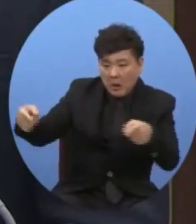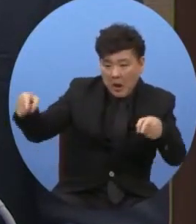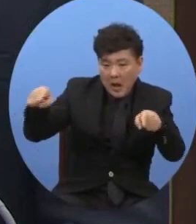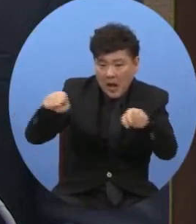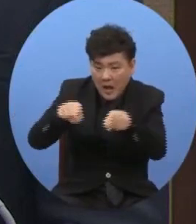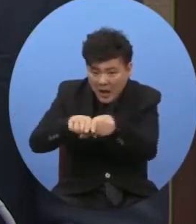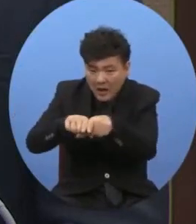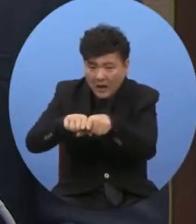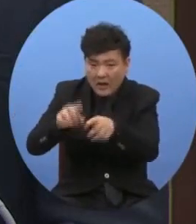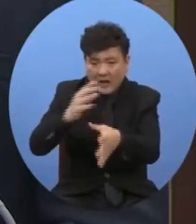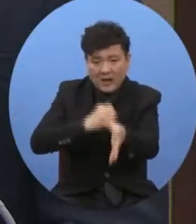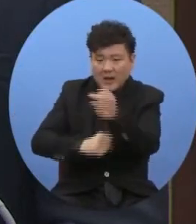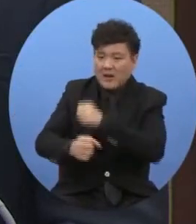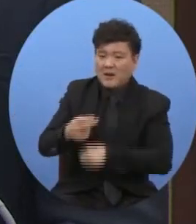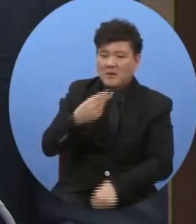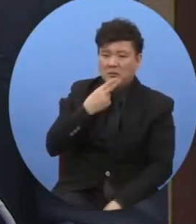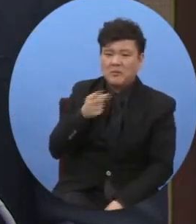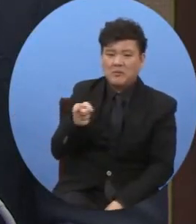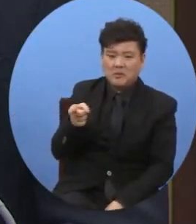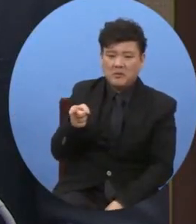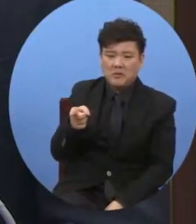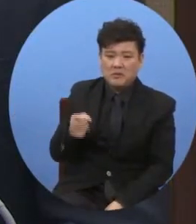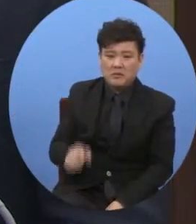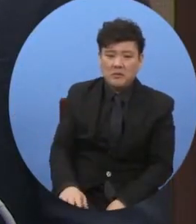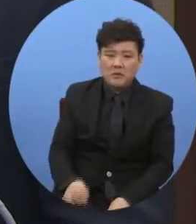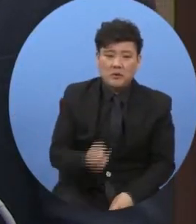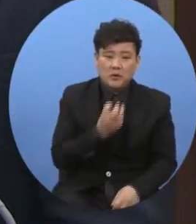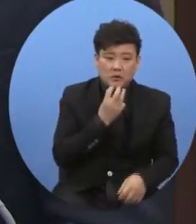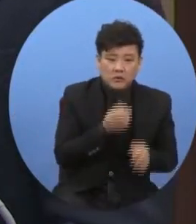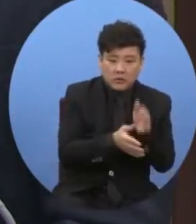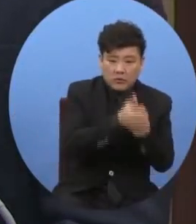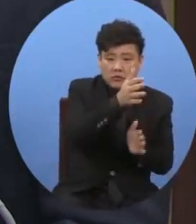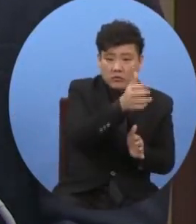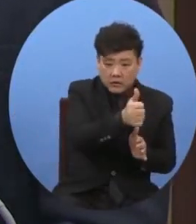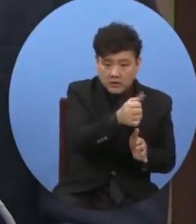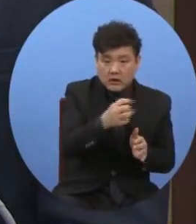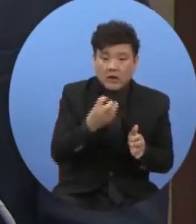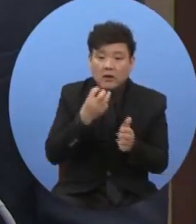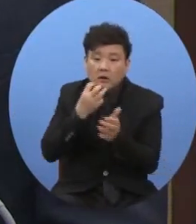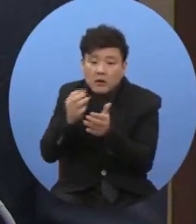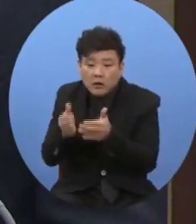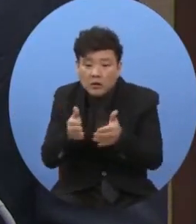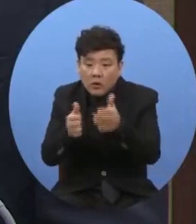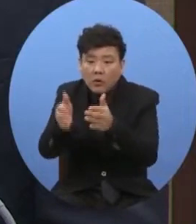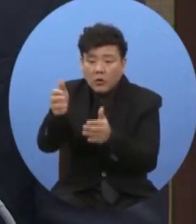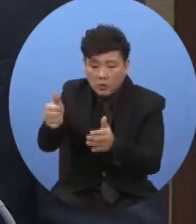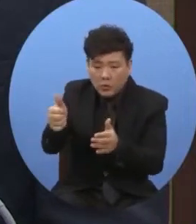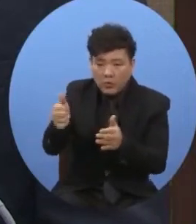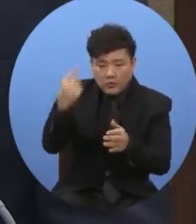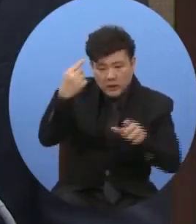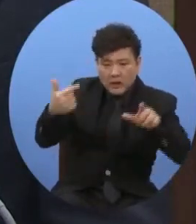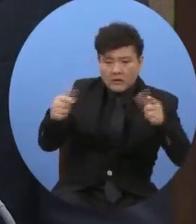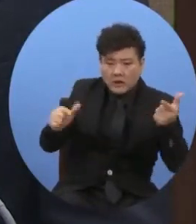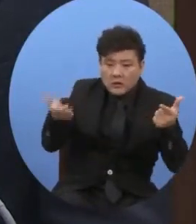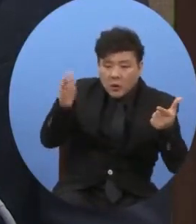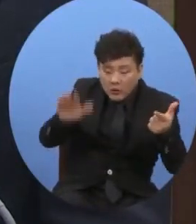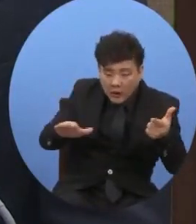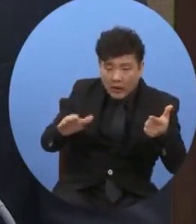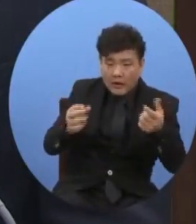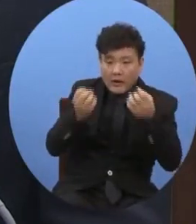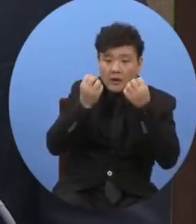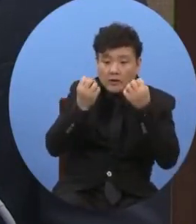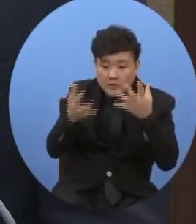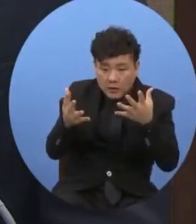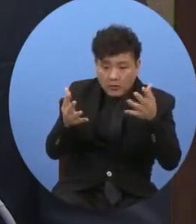않았습니다. 시장, 도지사, 조가 바뀌면서 서울시가 그걸 경기도에 전부 오픈을 해서